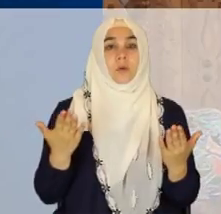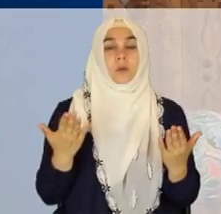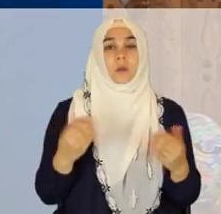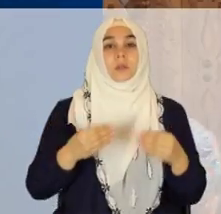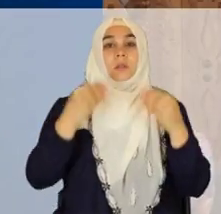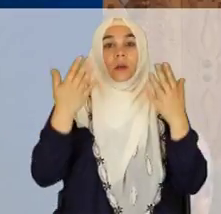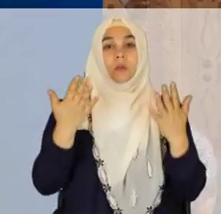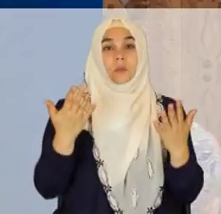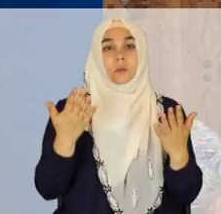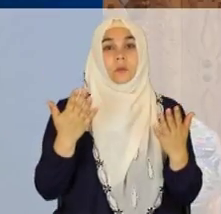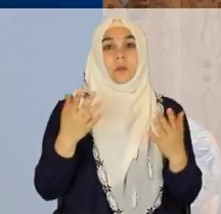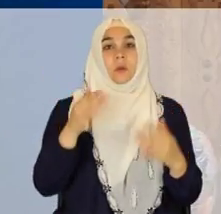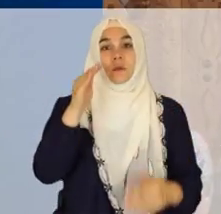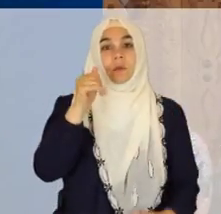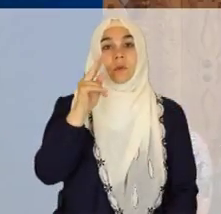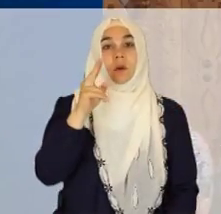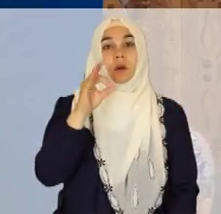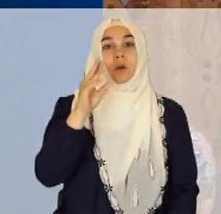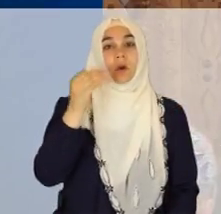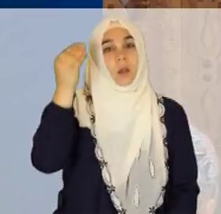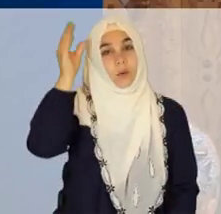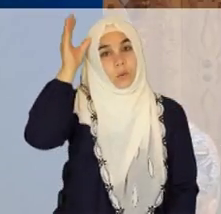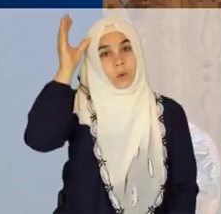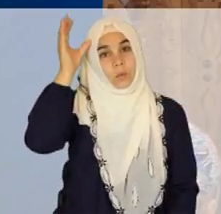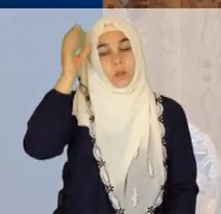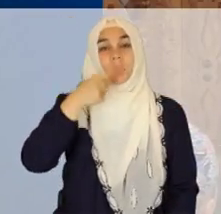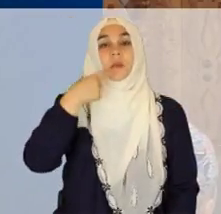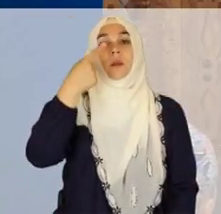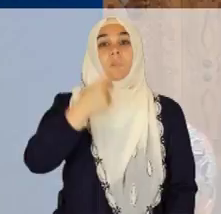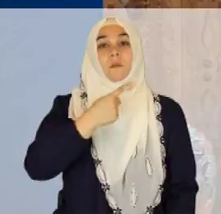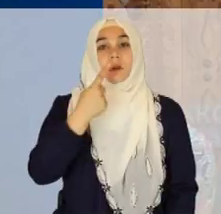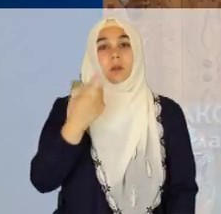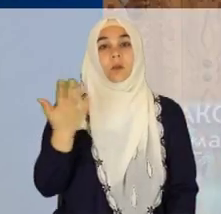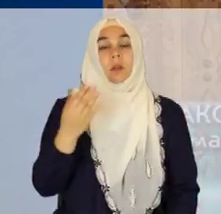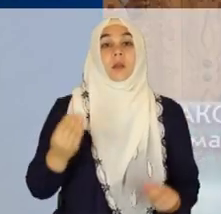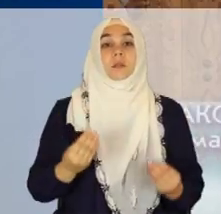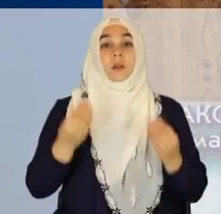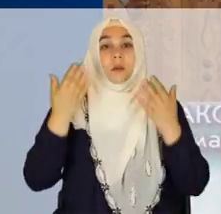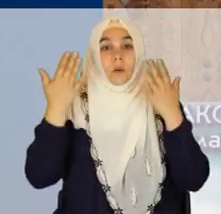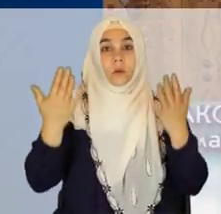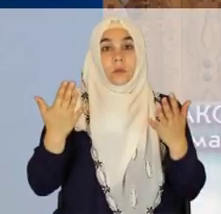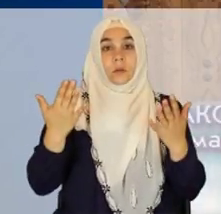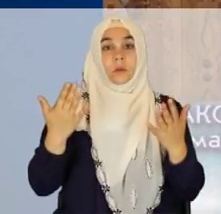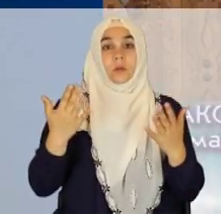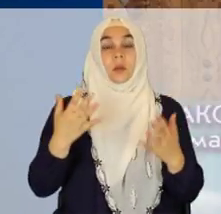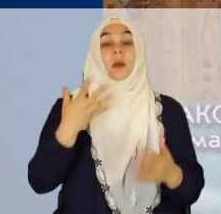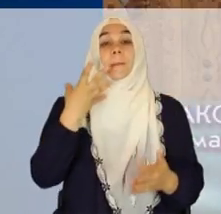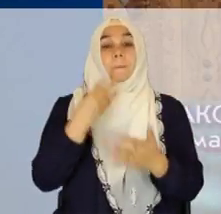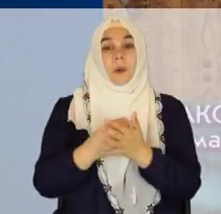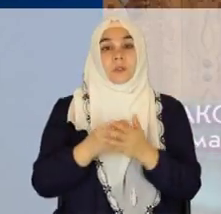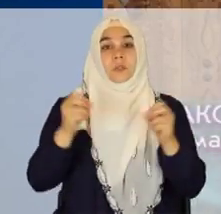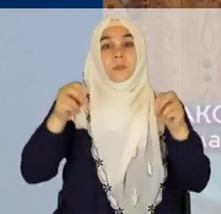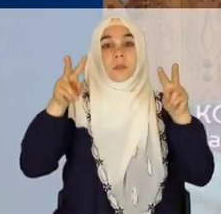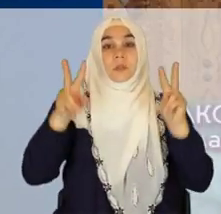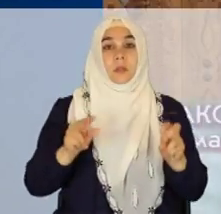Zakotni fuqaho ulamolarimiz ta'riflab aytadilarki, zakot maxsus